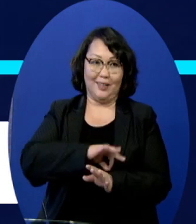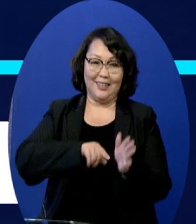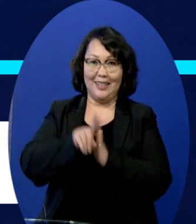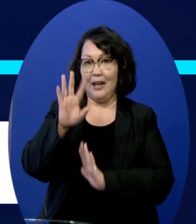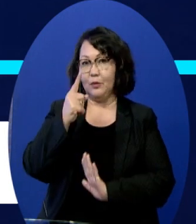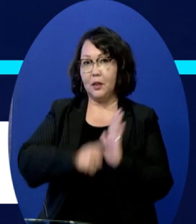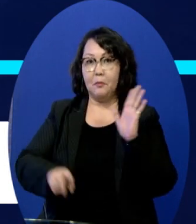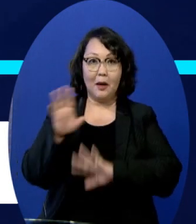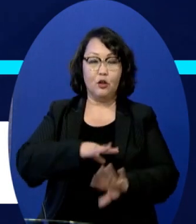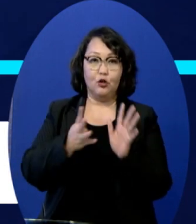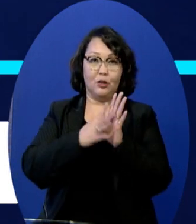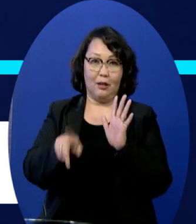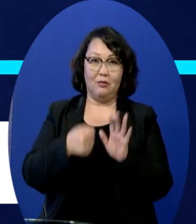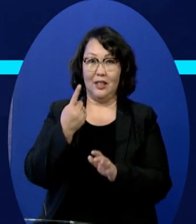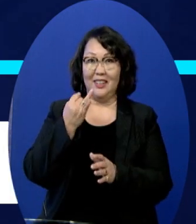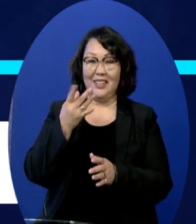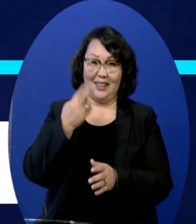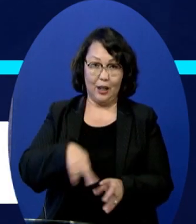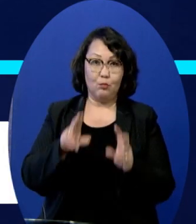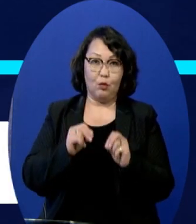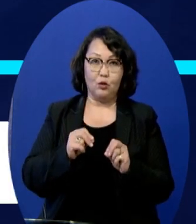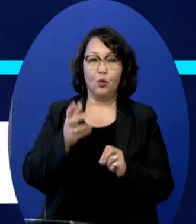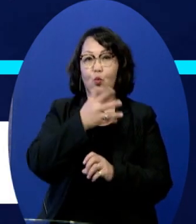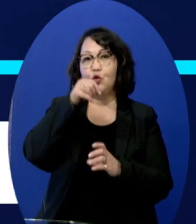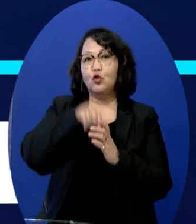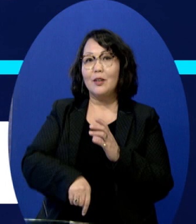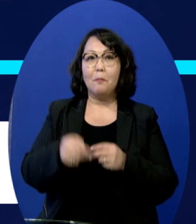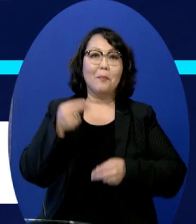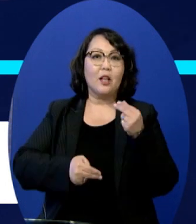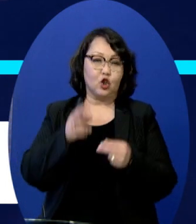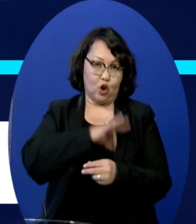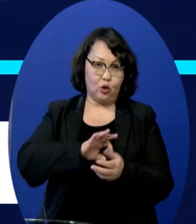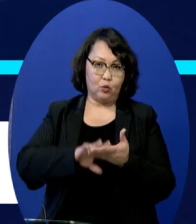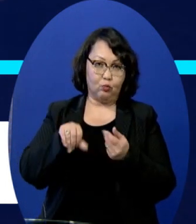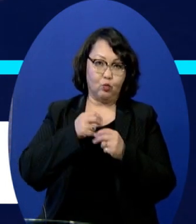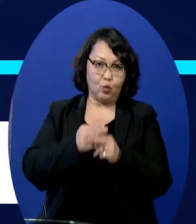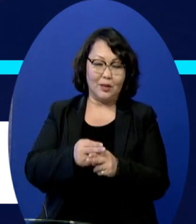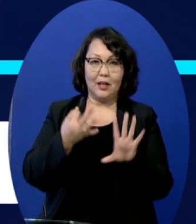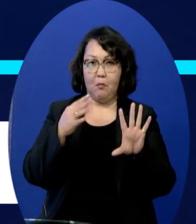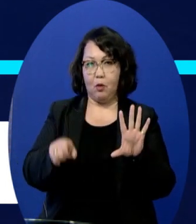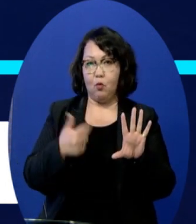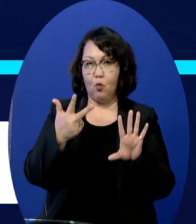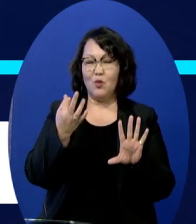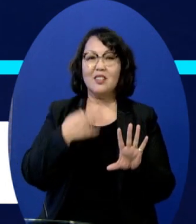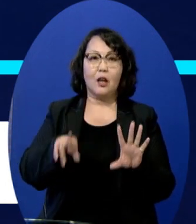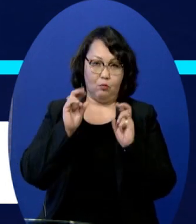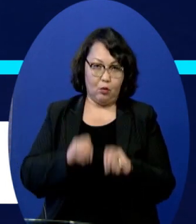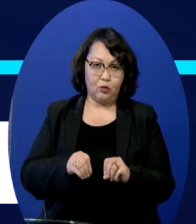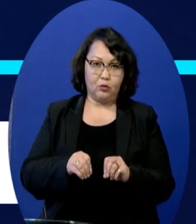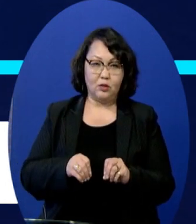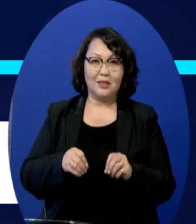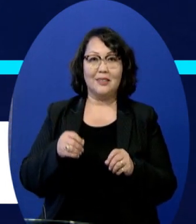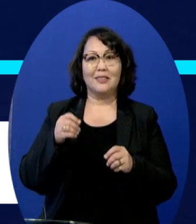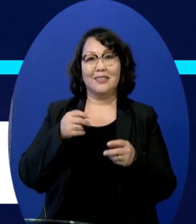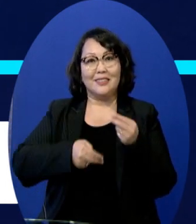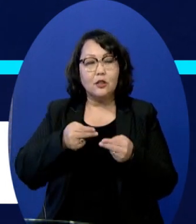урьдчилсан гүйлгээгээр 9.1 их найт төгрөг, үүнээс нийт тэнцвэржүүлсэн орлого тусламж нь 8.3 их найт төгрөгт хүрээд байна. Нийт